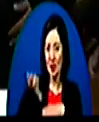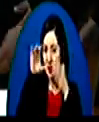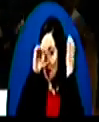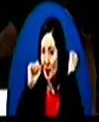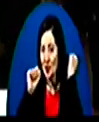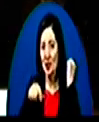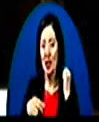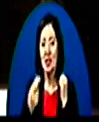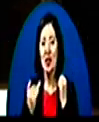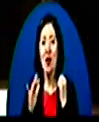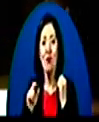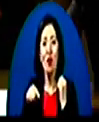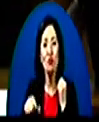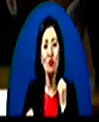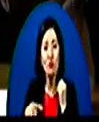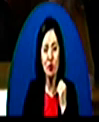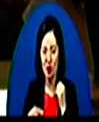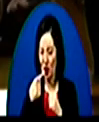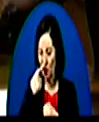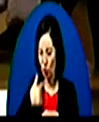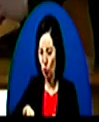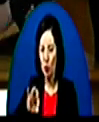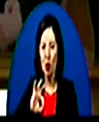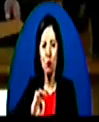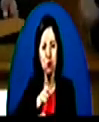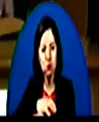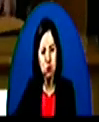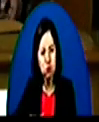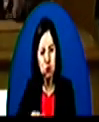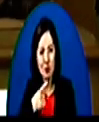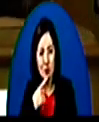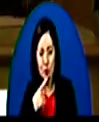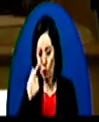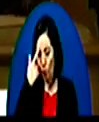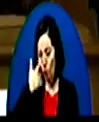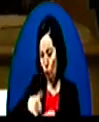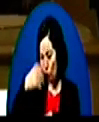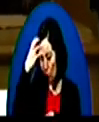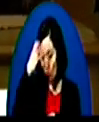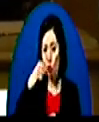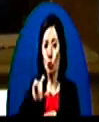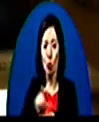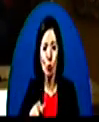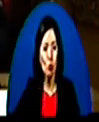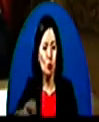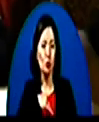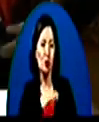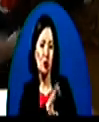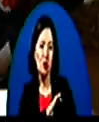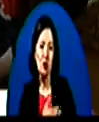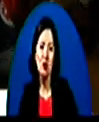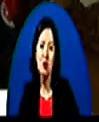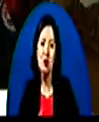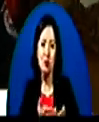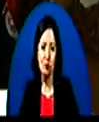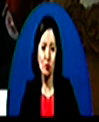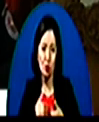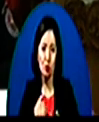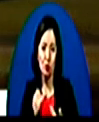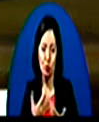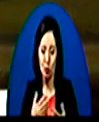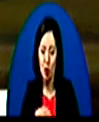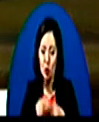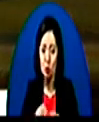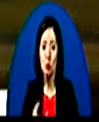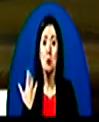Хятадын ард түмэн тахал өвчнөд тэмцсэн хүнд хэцүү үед Монгол улсын төр засаг ард түмэн бидэнд сэтгэлийн дэм үзүүлж тусламжийн